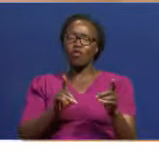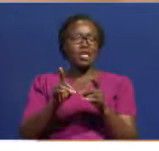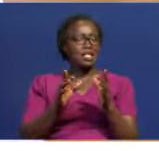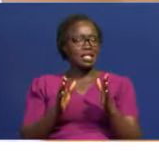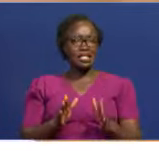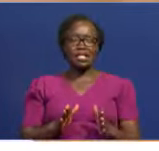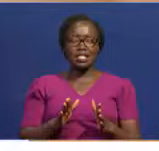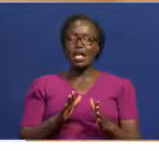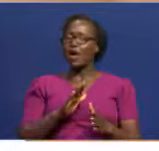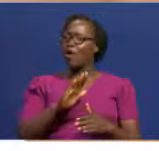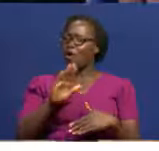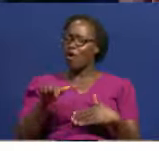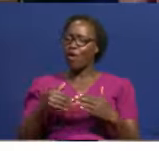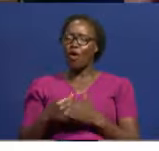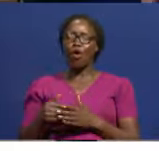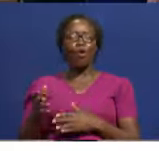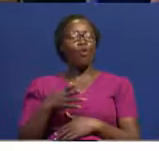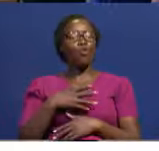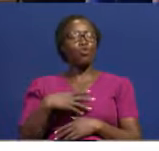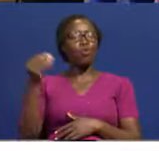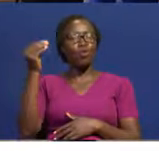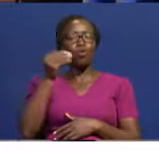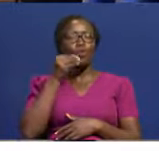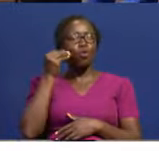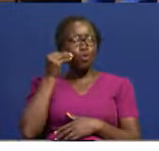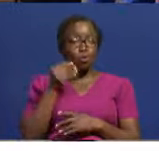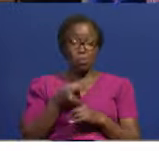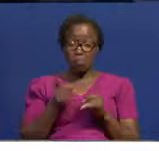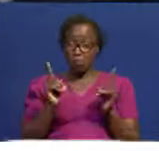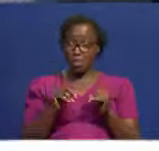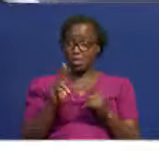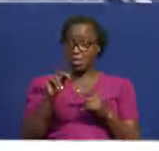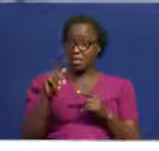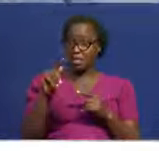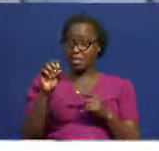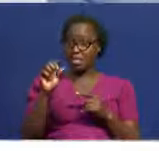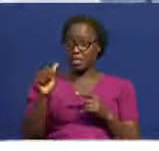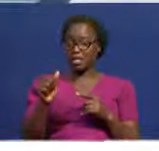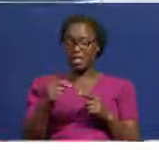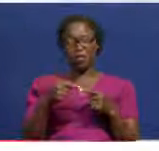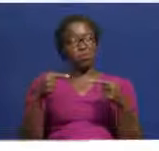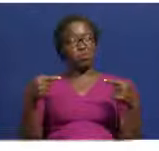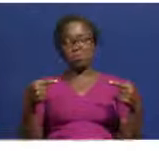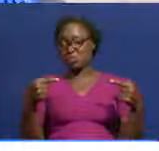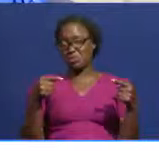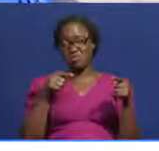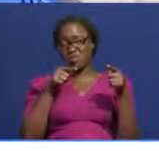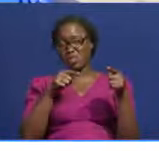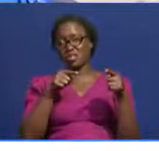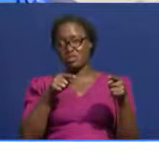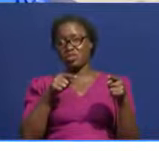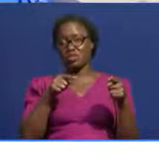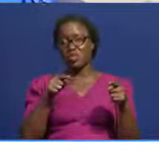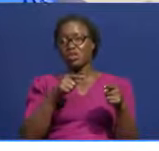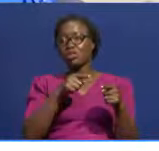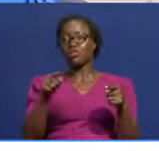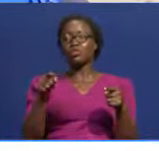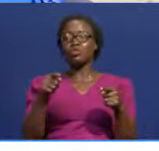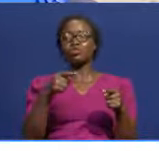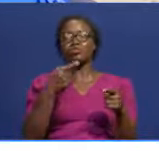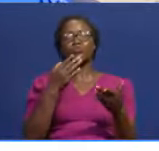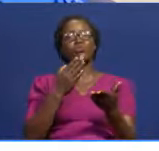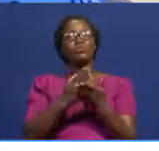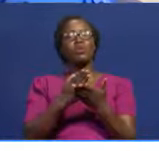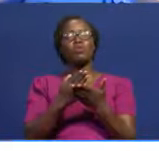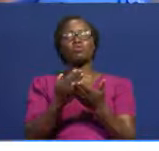directors, they should all go home. Hata hivyo halmashauri hiyo imepinga shutuma hizo. Wale ambao wanasimamisha